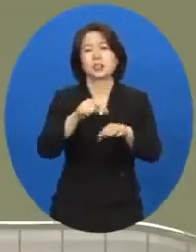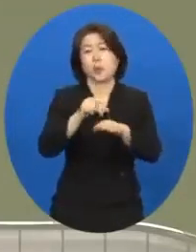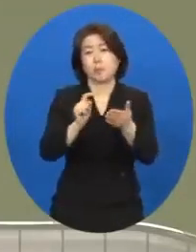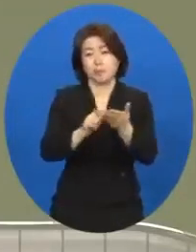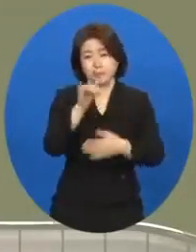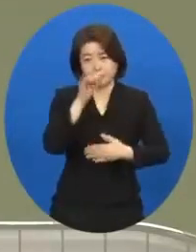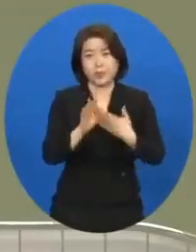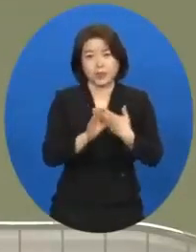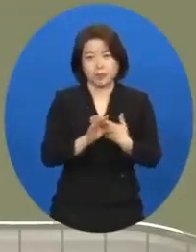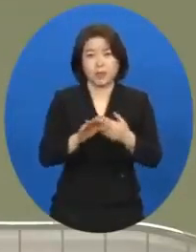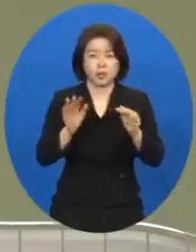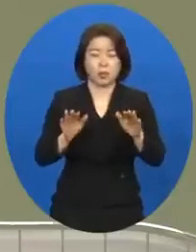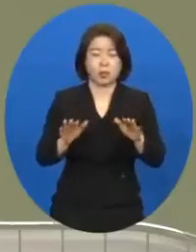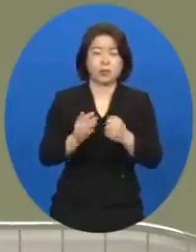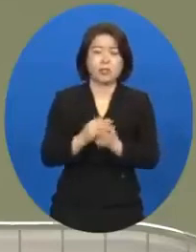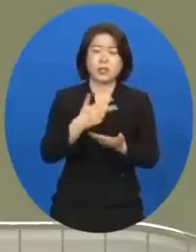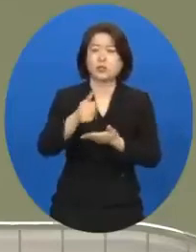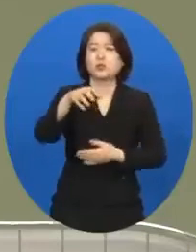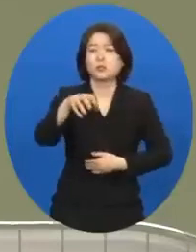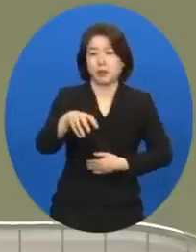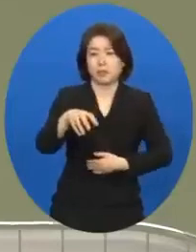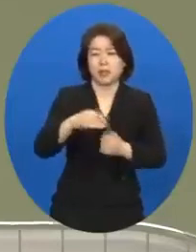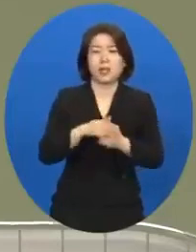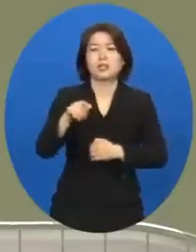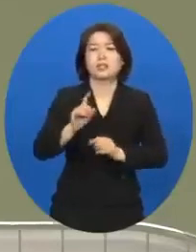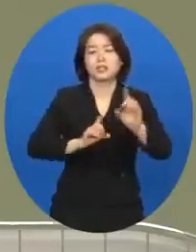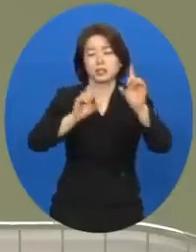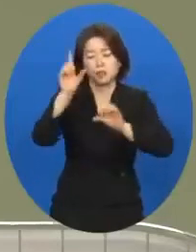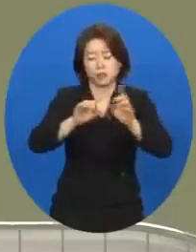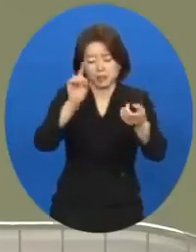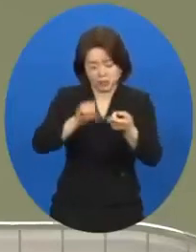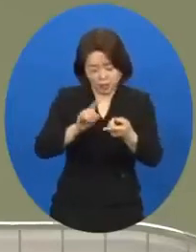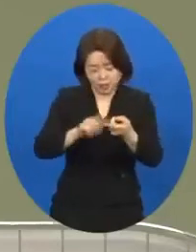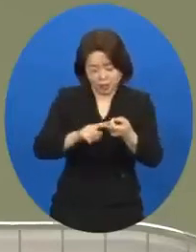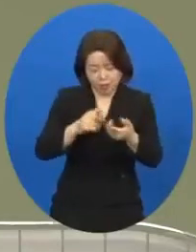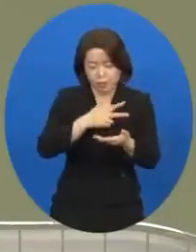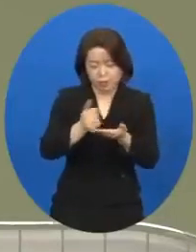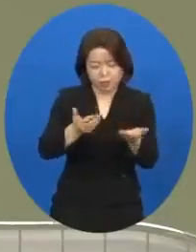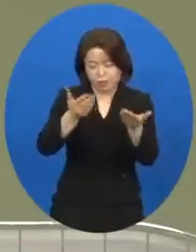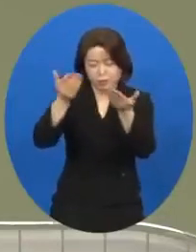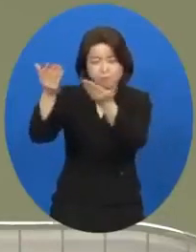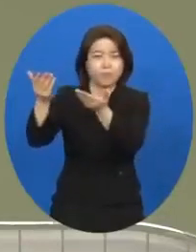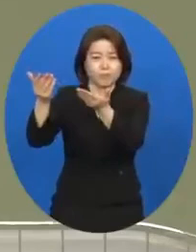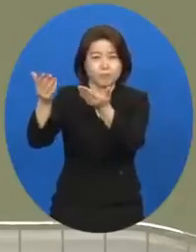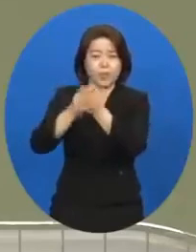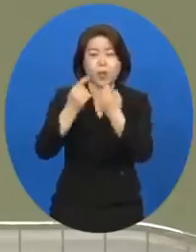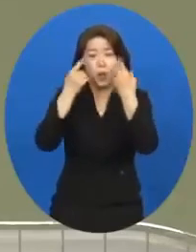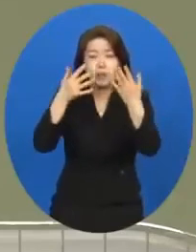있다면 오늘 주님 앞에 그 모습 그대로를 주님께 드리세요. 분명히